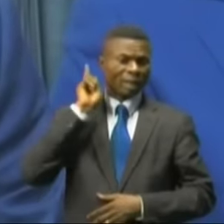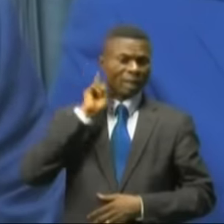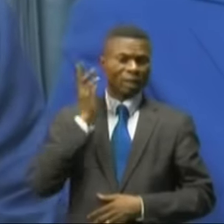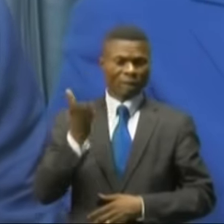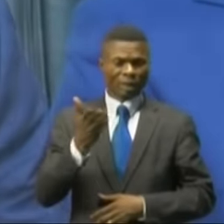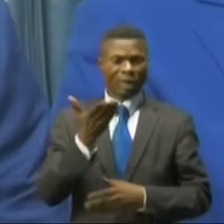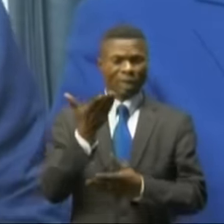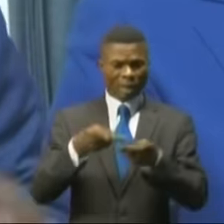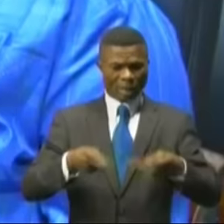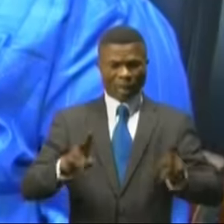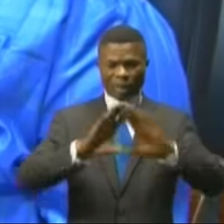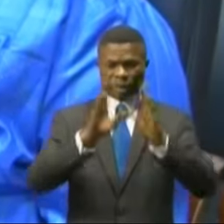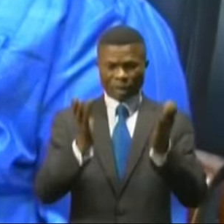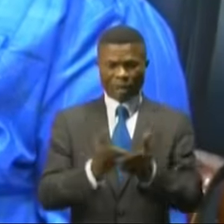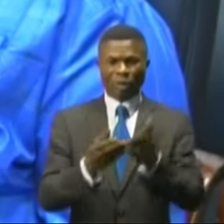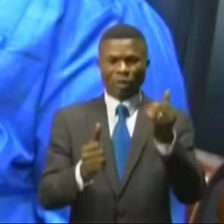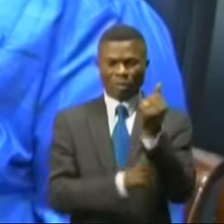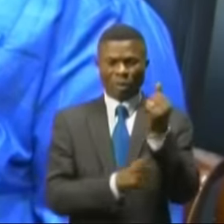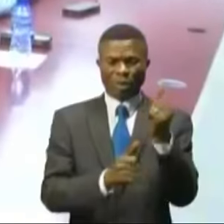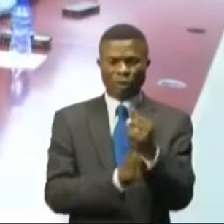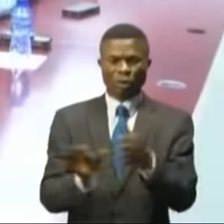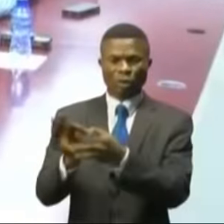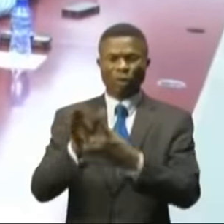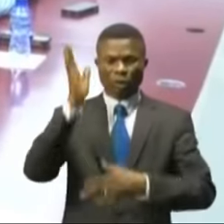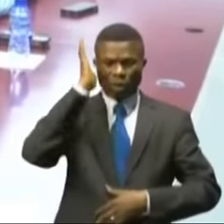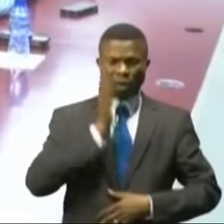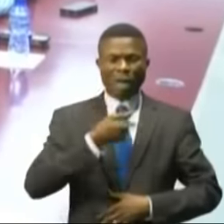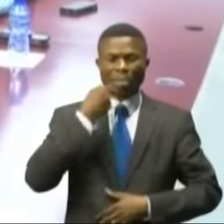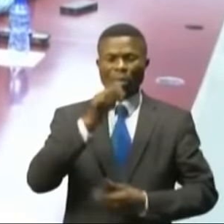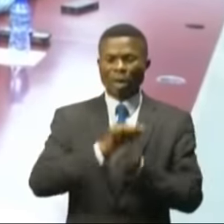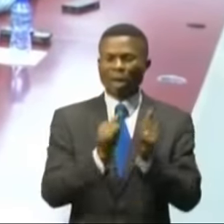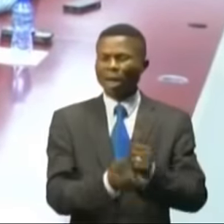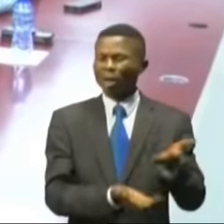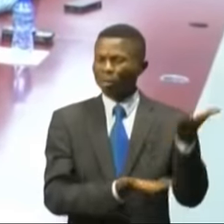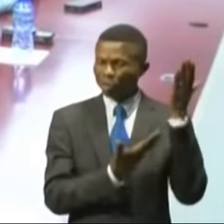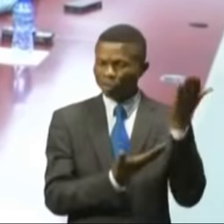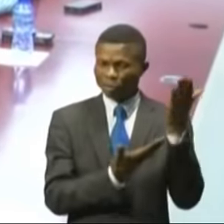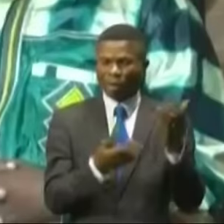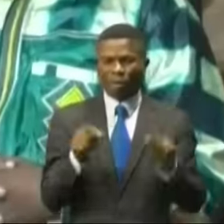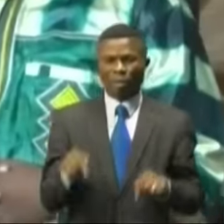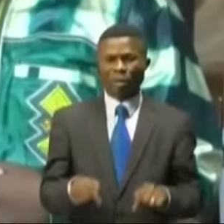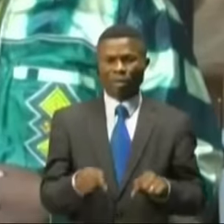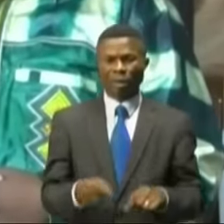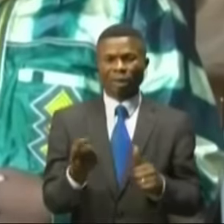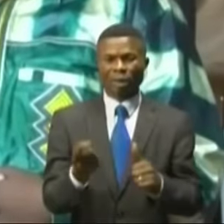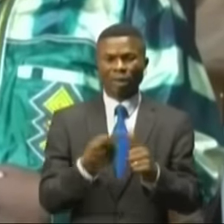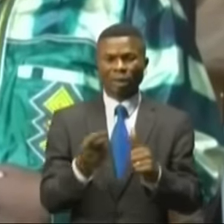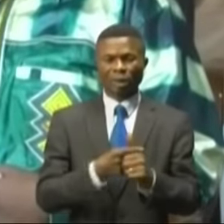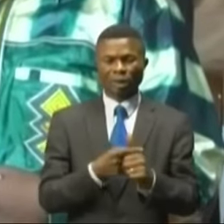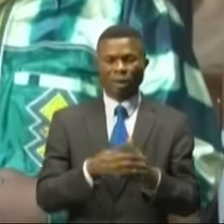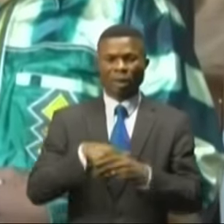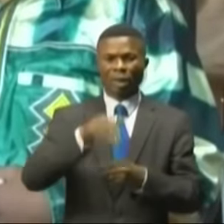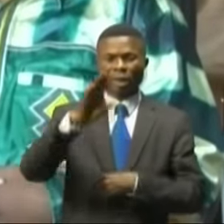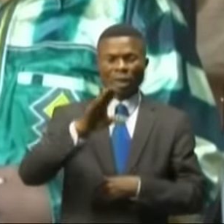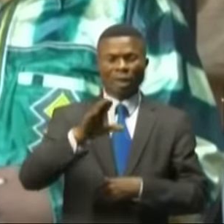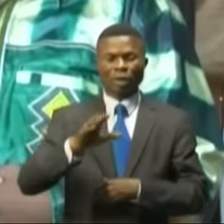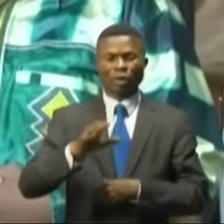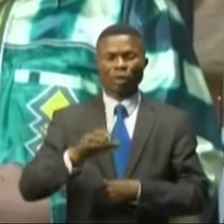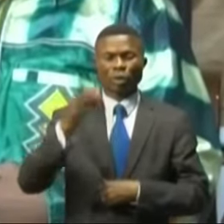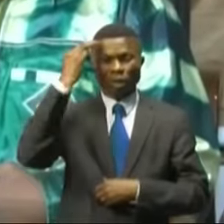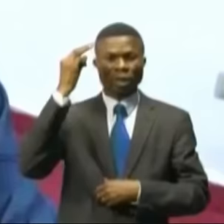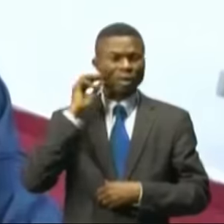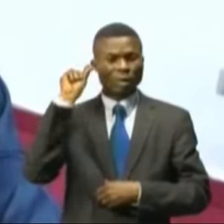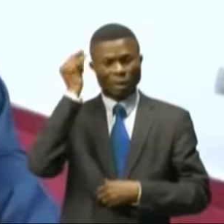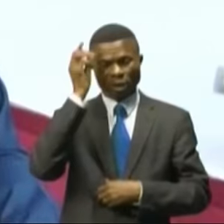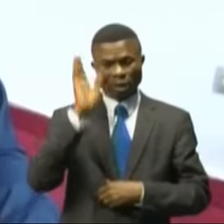a permis aux sociétaires de l'Union sacrée d'aborder les sujets brûlants de l'heure, notamment la sortie du gouvernement et les